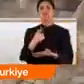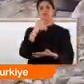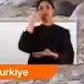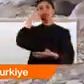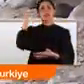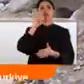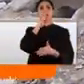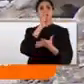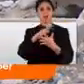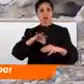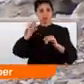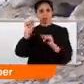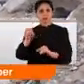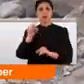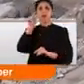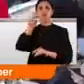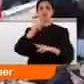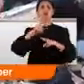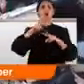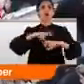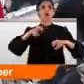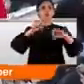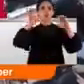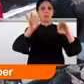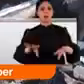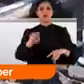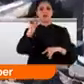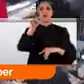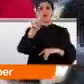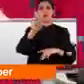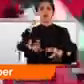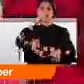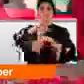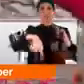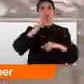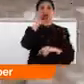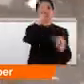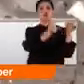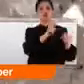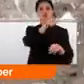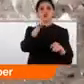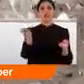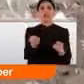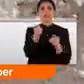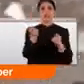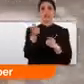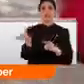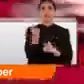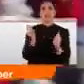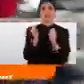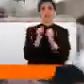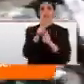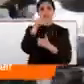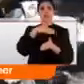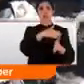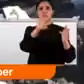makineleriyle Kızılcahamam'da kazı çalışması başlattılar. Define avcıları belediyeye ait iş makinesiyle derenin yaklaşık 20 metre üstündeki